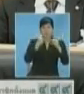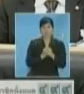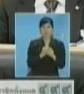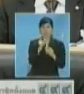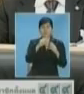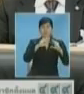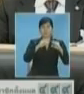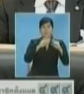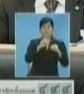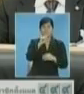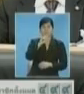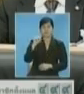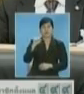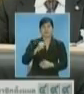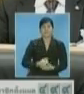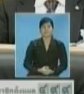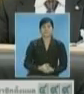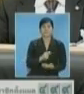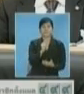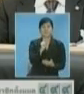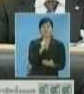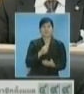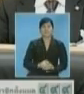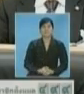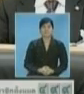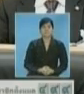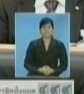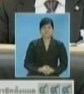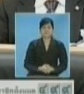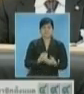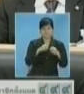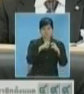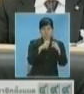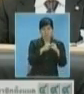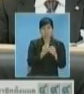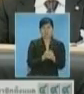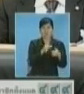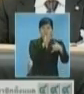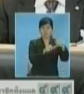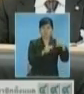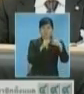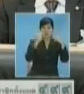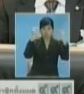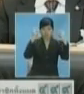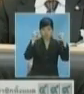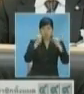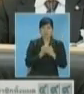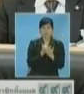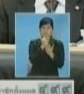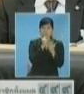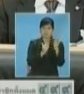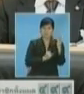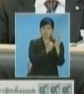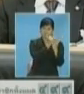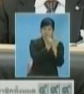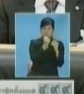ภาผู้แทนราษฎรจากที่เหตุการณ์ที่ท่านนายกรัฐมนตรีเนี่ยเดินทางไปปฏิบัติภารกิ